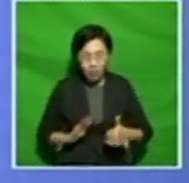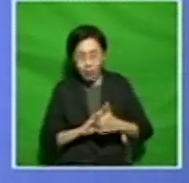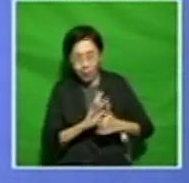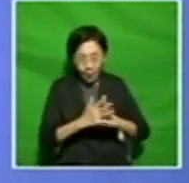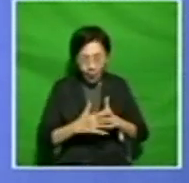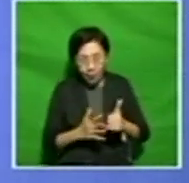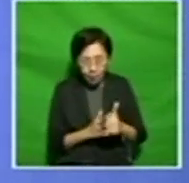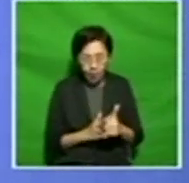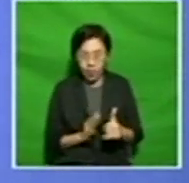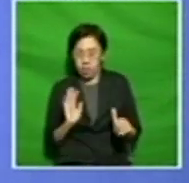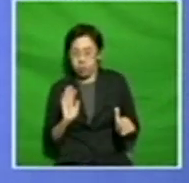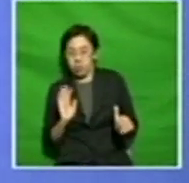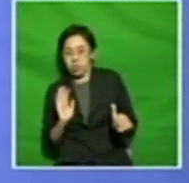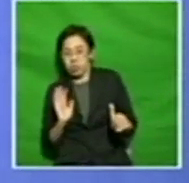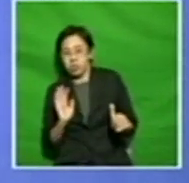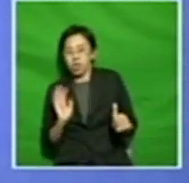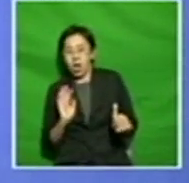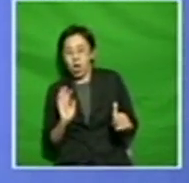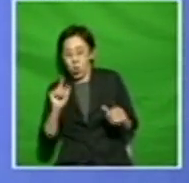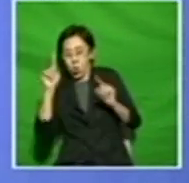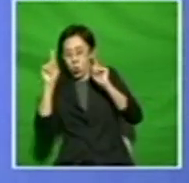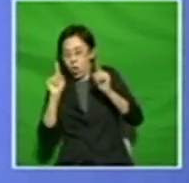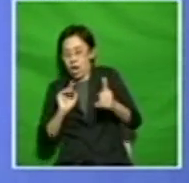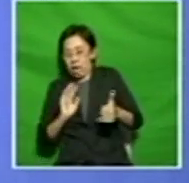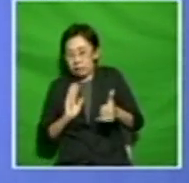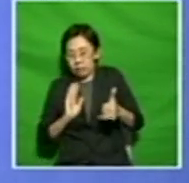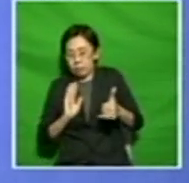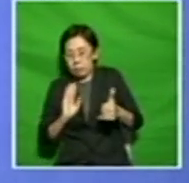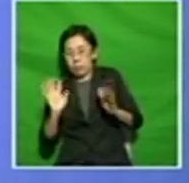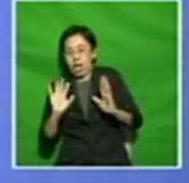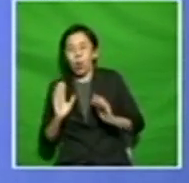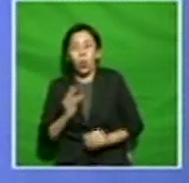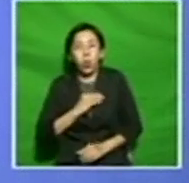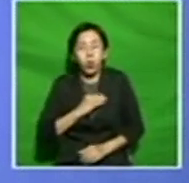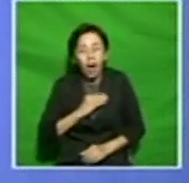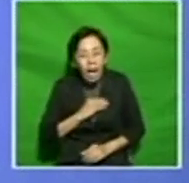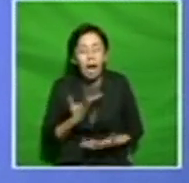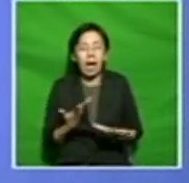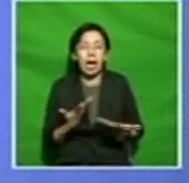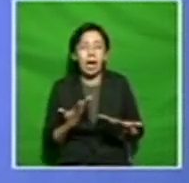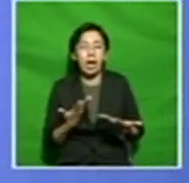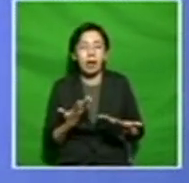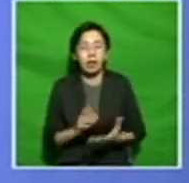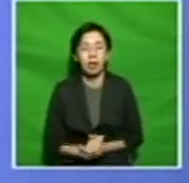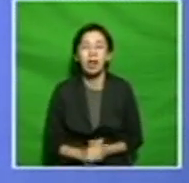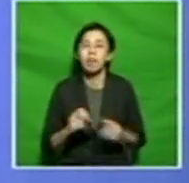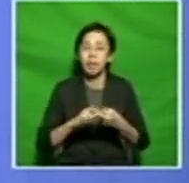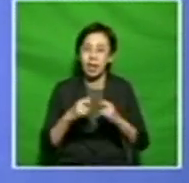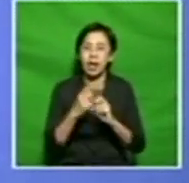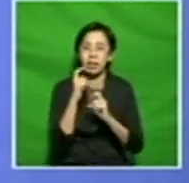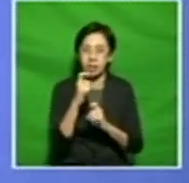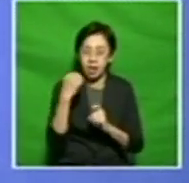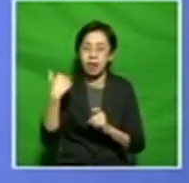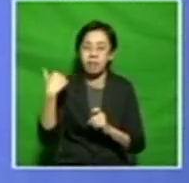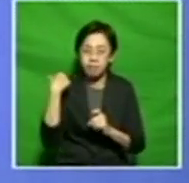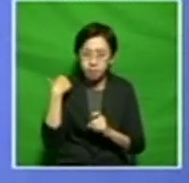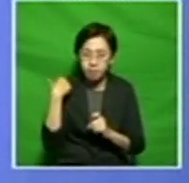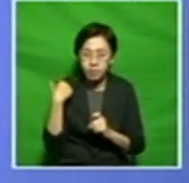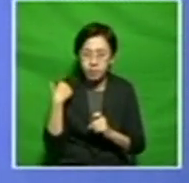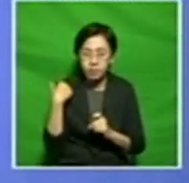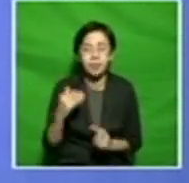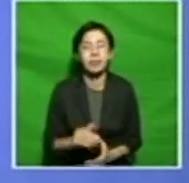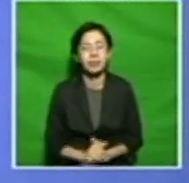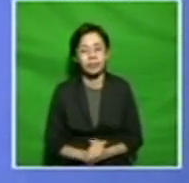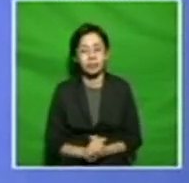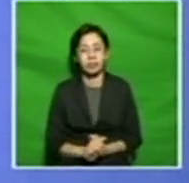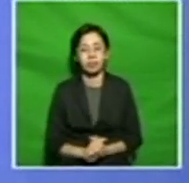จจะระวังหรืออาจจะระแวงไม่กล้าสัมผัสมันก็จะทำให้เกิดอันตรายขึ้นในเรื่องของความปลอดภั